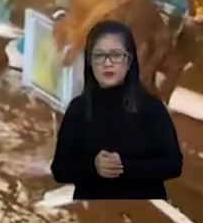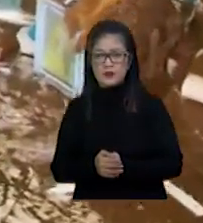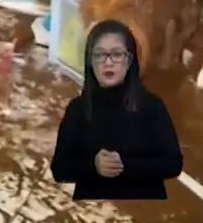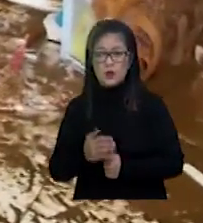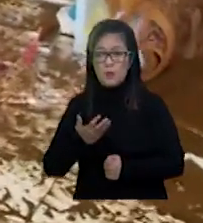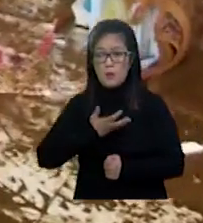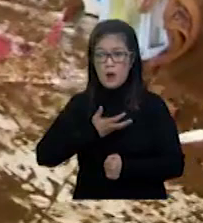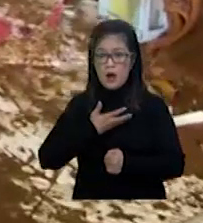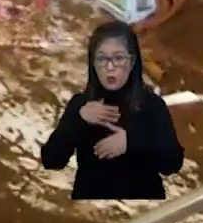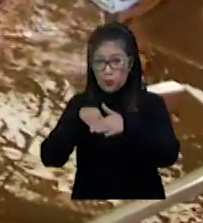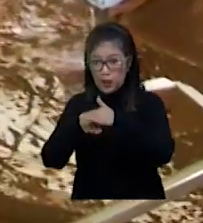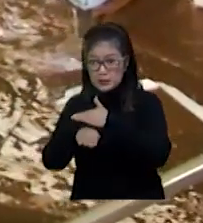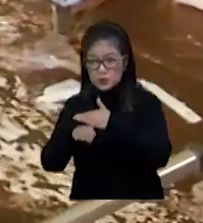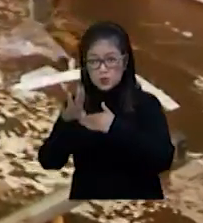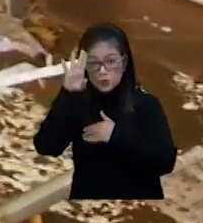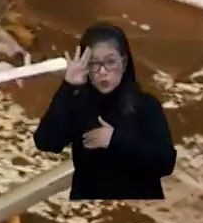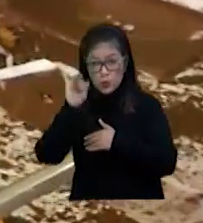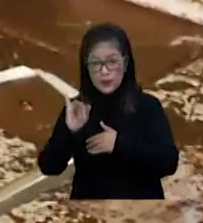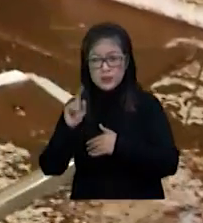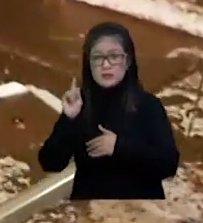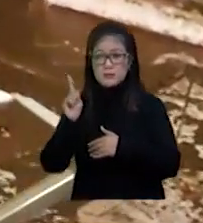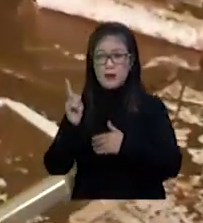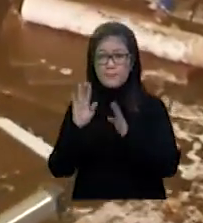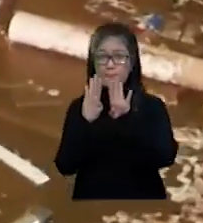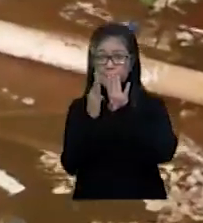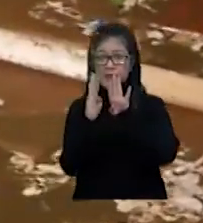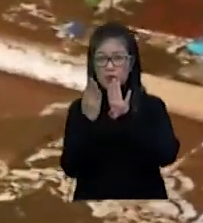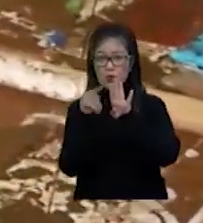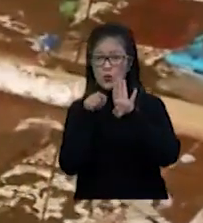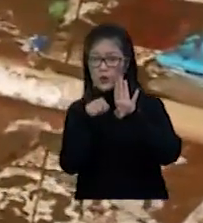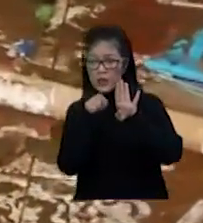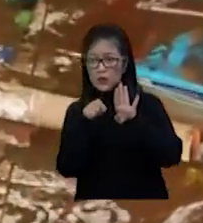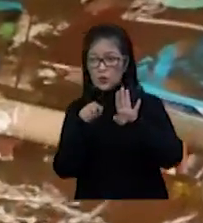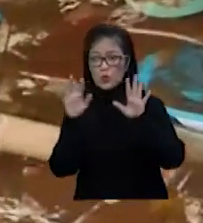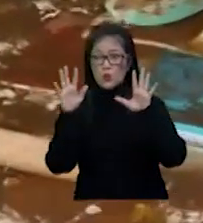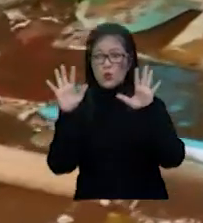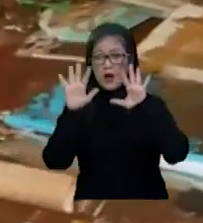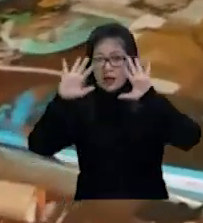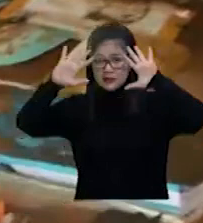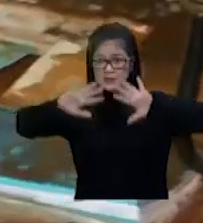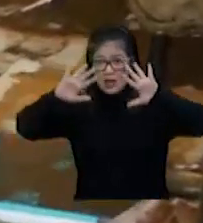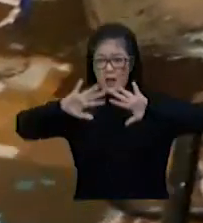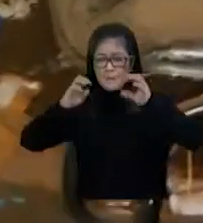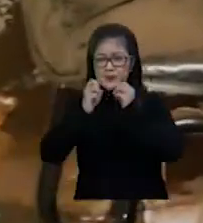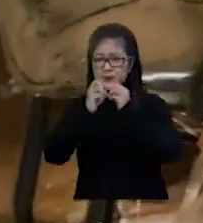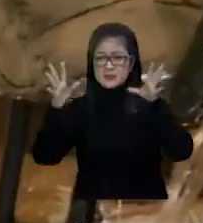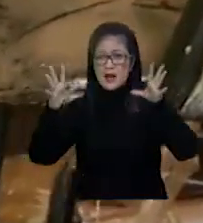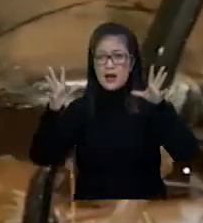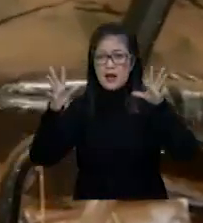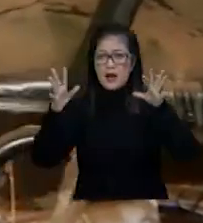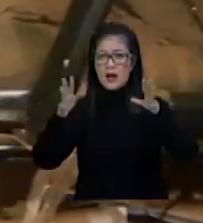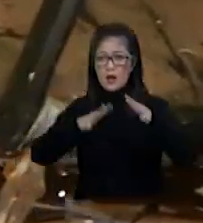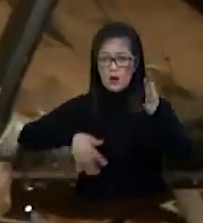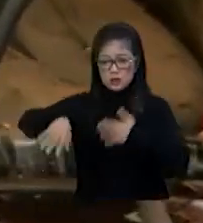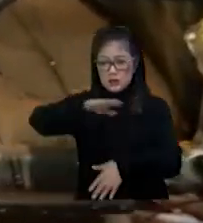di bagian pintu masuk ini juga kaca-kaca ini juga sudah mulai bertebaran dan juga berantakan